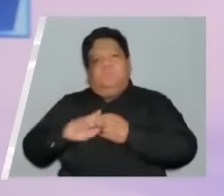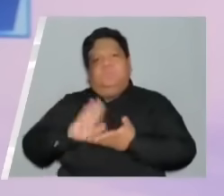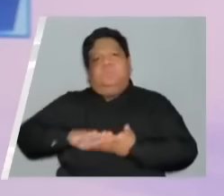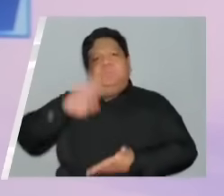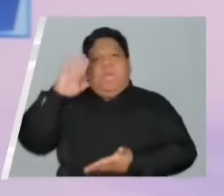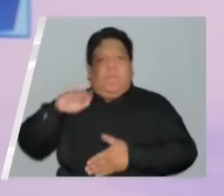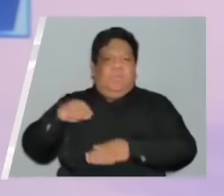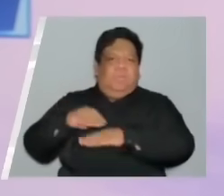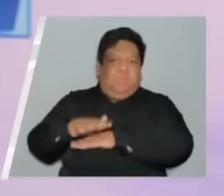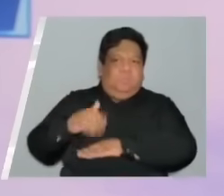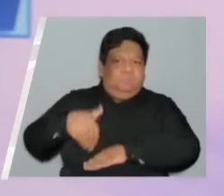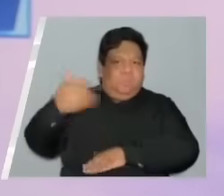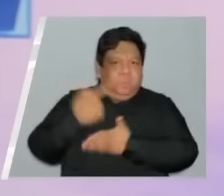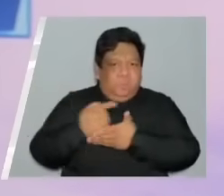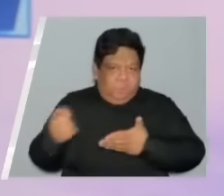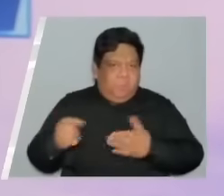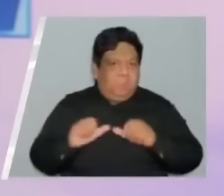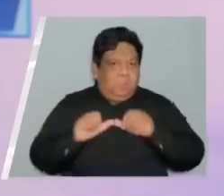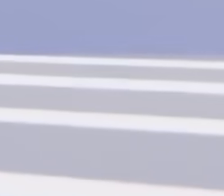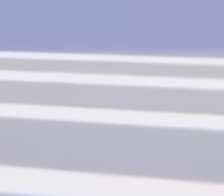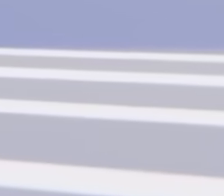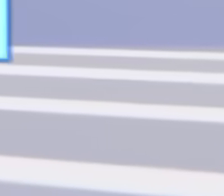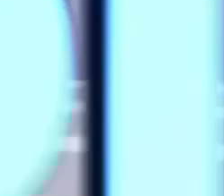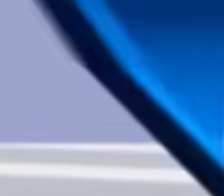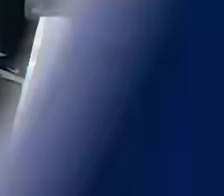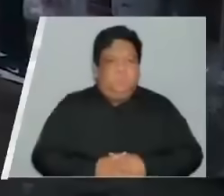linggo. Saksi si Bernadette Rea.